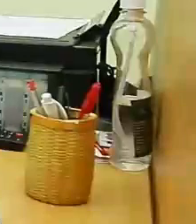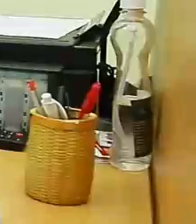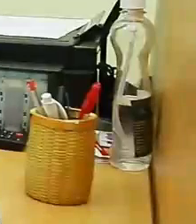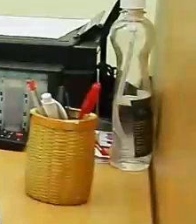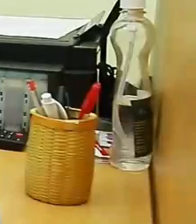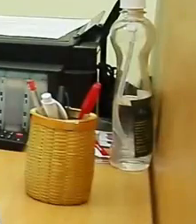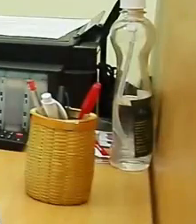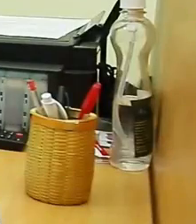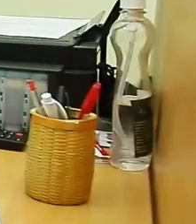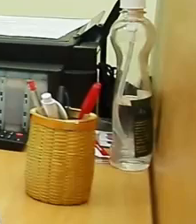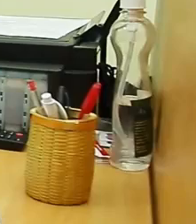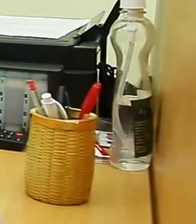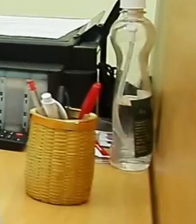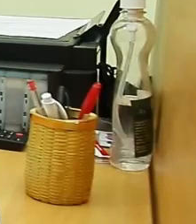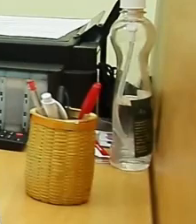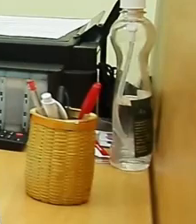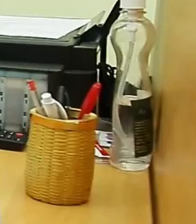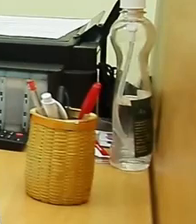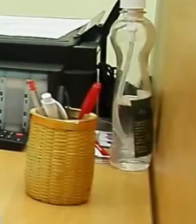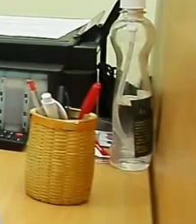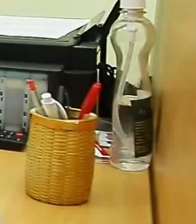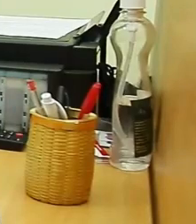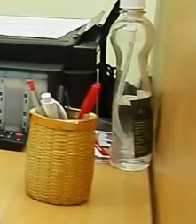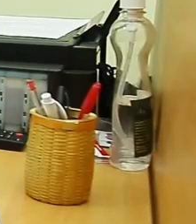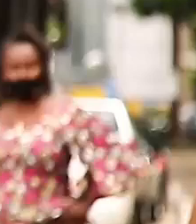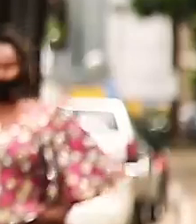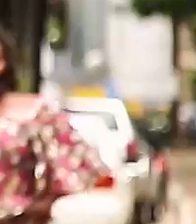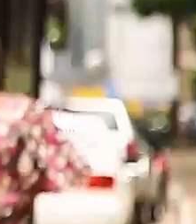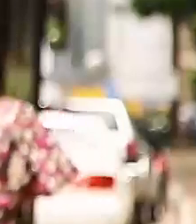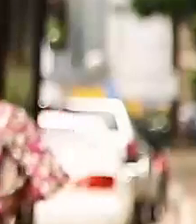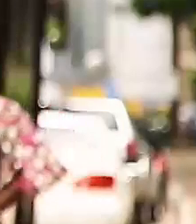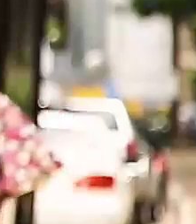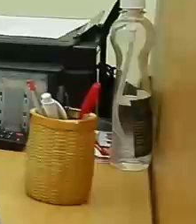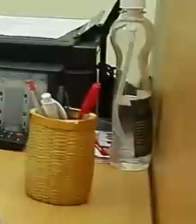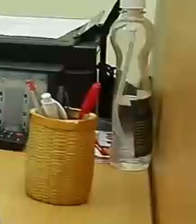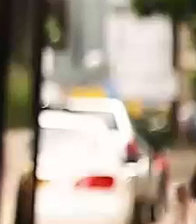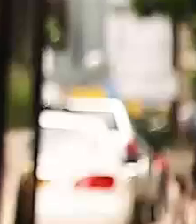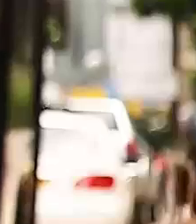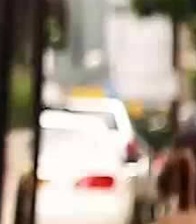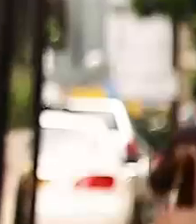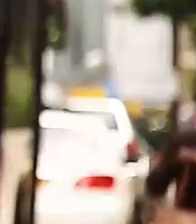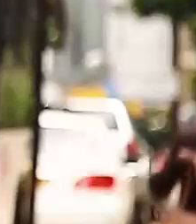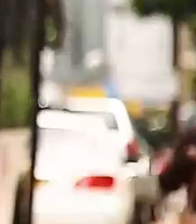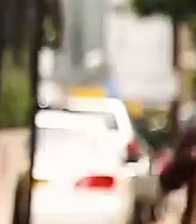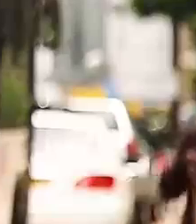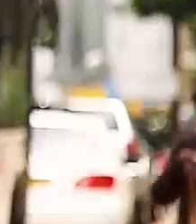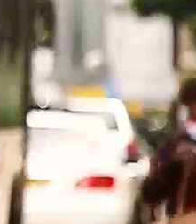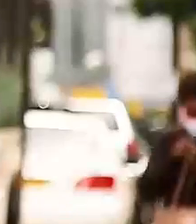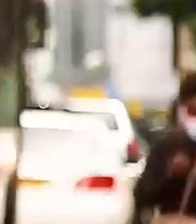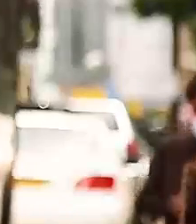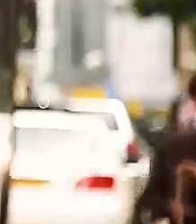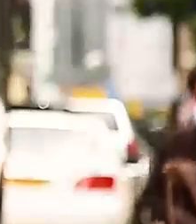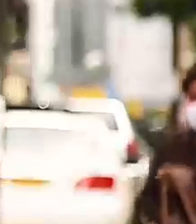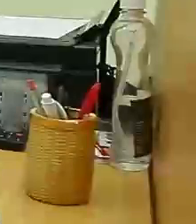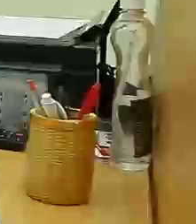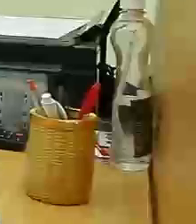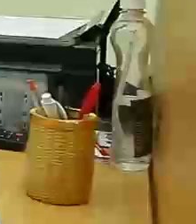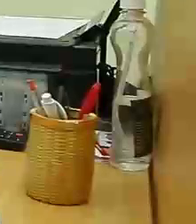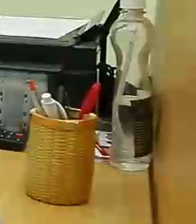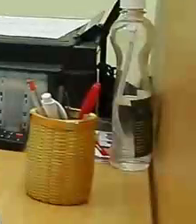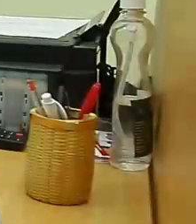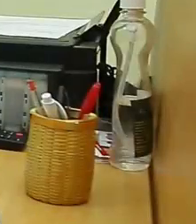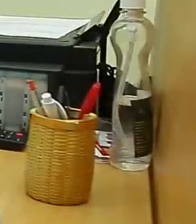Oya imaru naseka. Really? Oya wiseka pe nako ibyo bintu ari byo. Don't tell me. No, ntabwo uzi Pend Africa Smart Services.